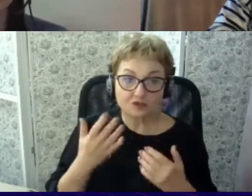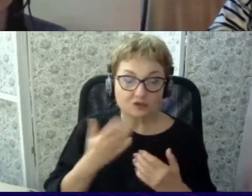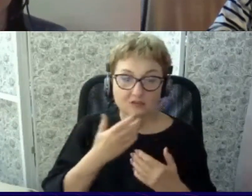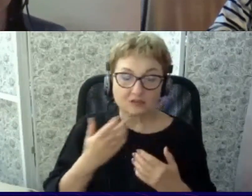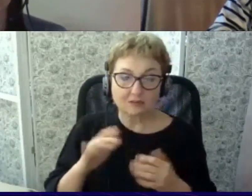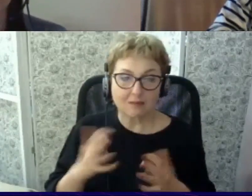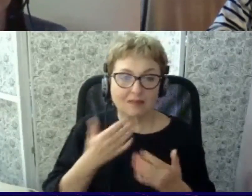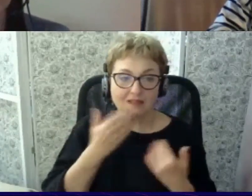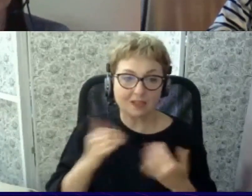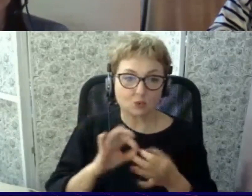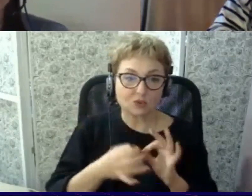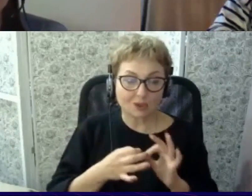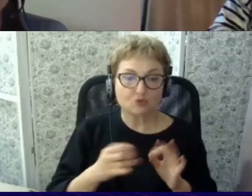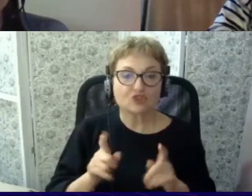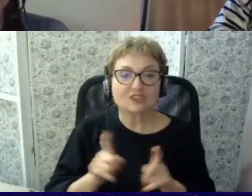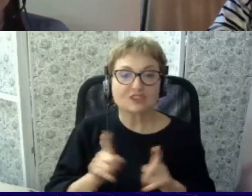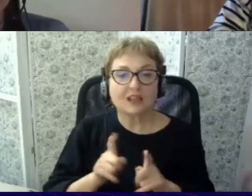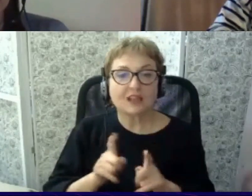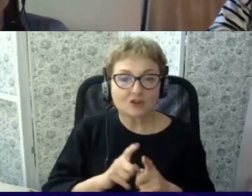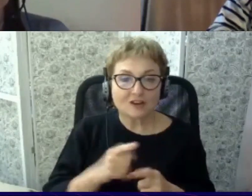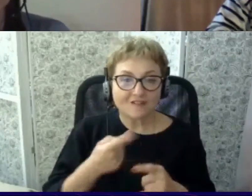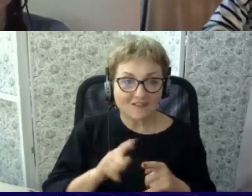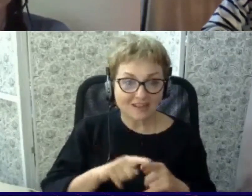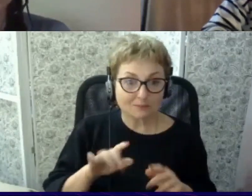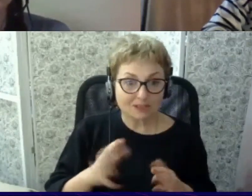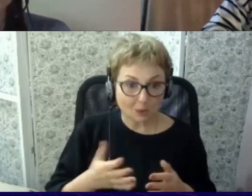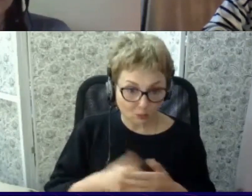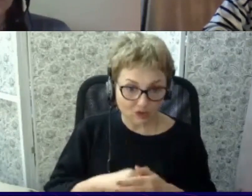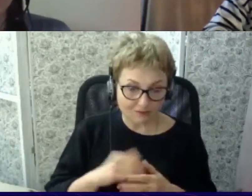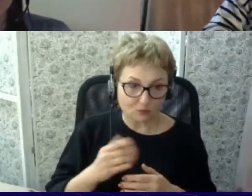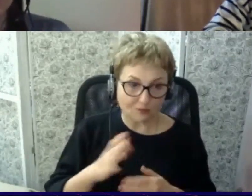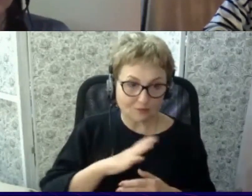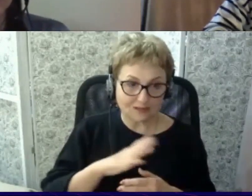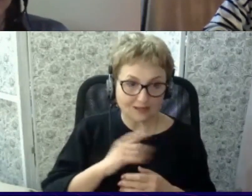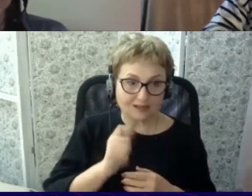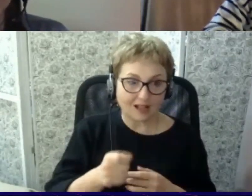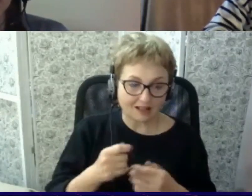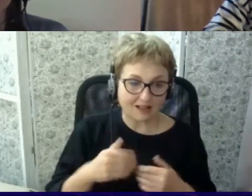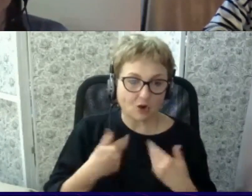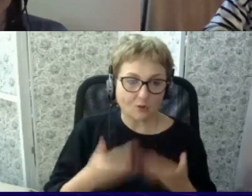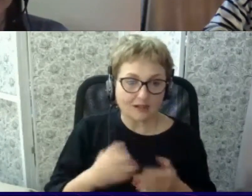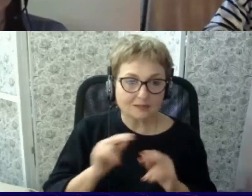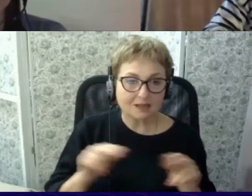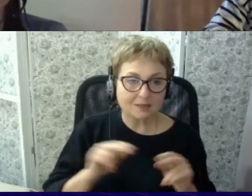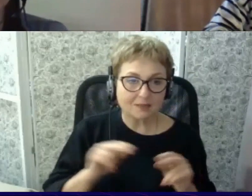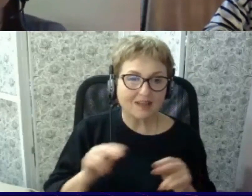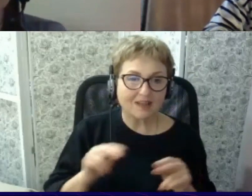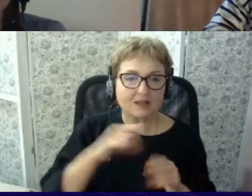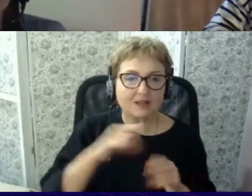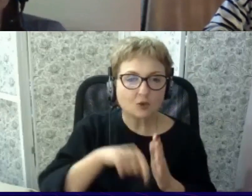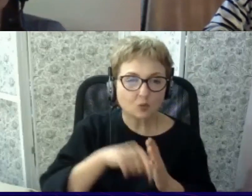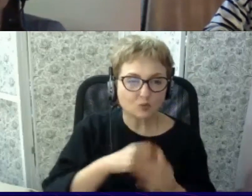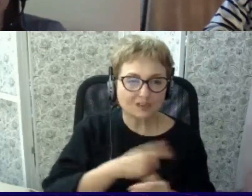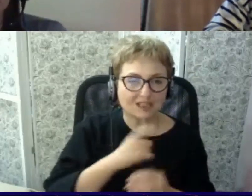у нас нету сложностей. Также в этом случае ну, как бы были даны рекомендации преподавателям, то есть был